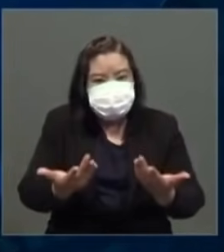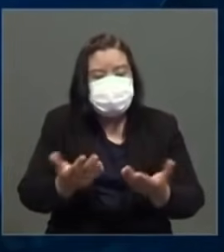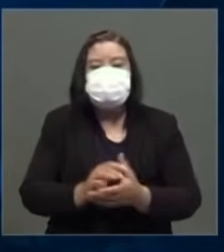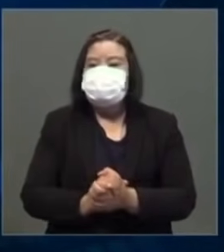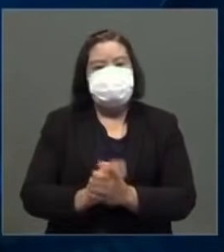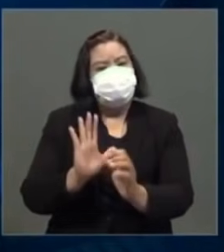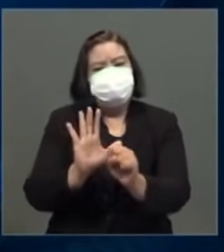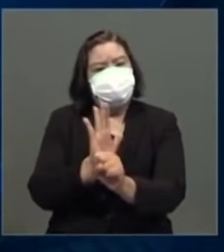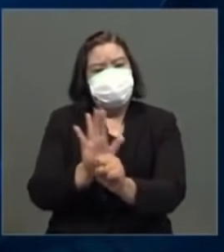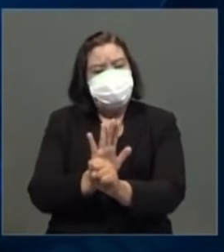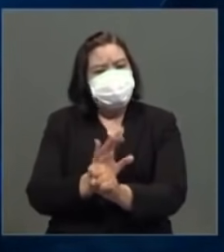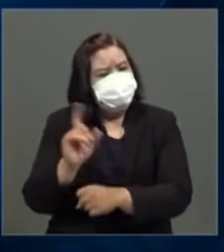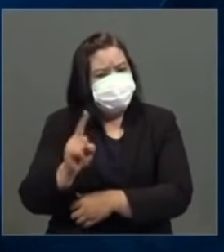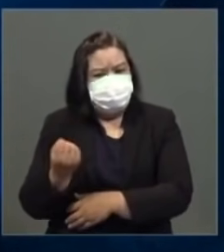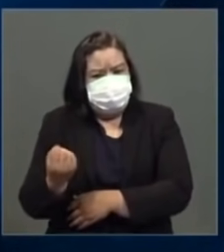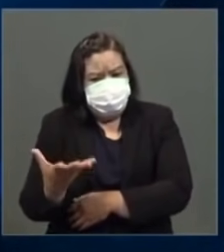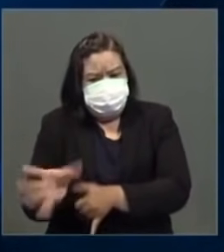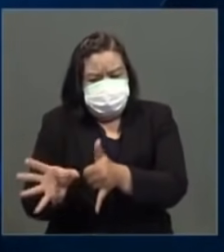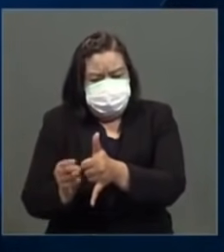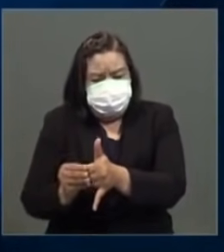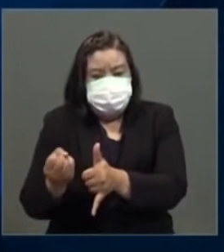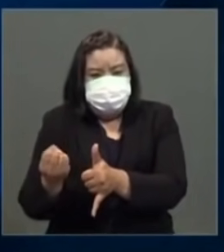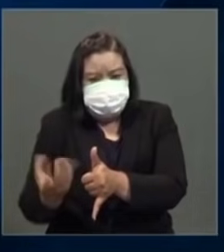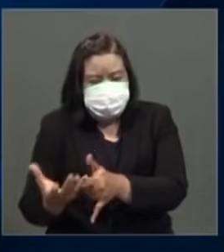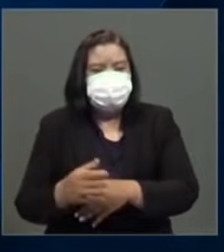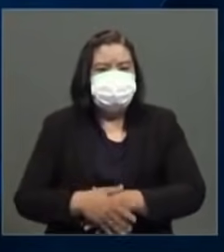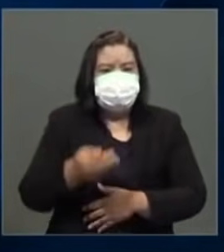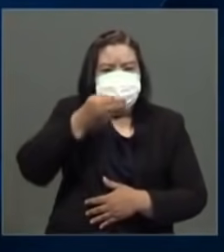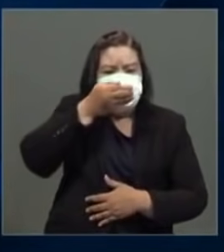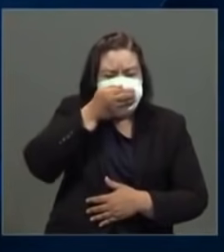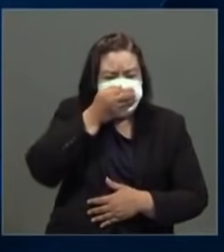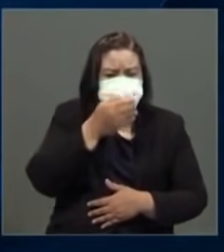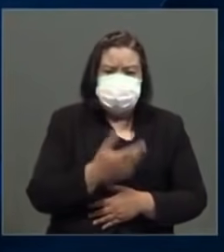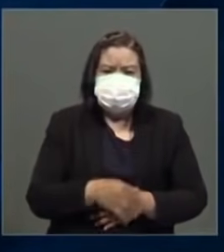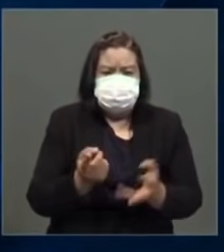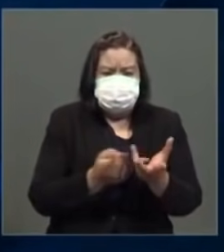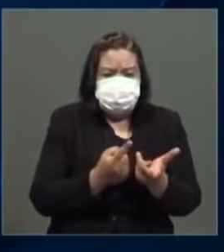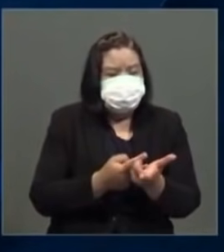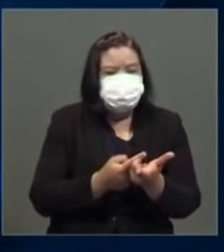พอกับการติดเชื้อที่มีมากขึ้นมากขึ้นต้องการใส่ท่อช่วยหายใจเรามีรายงานทุกวันเลยนะครับว่าเพิ่มขึ้นอย่